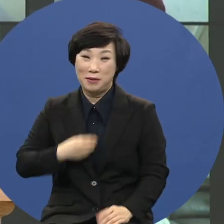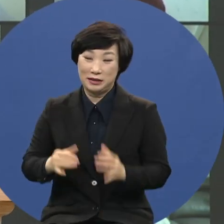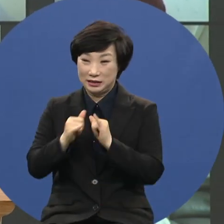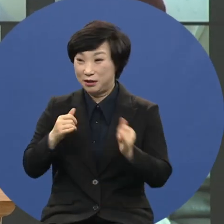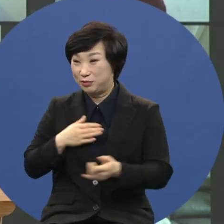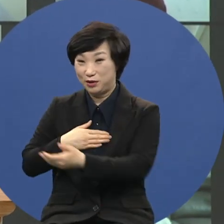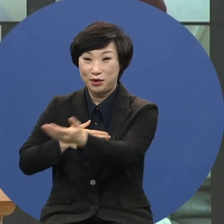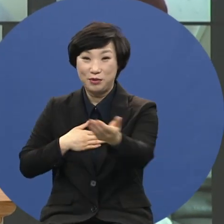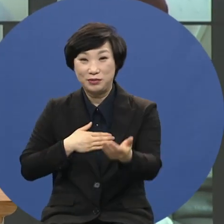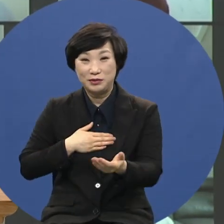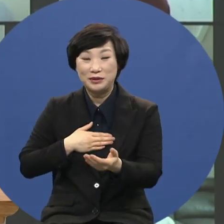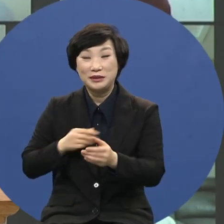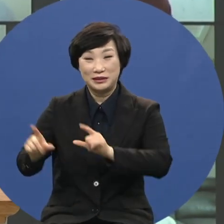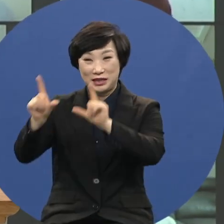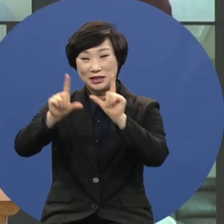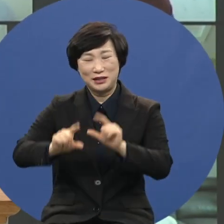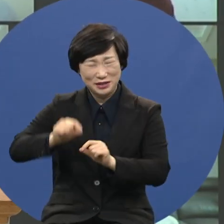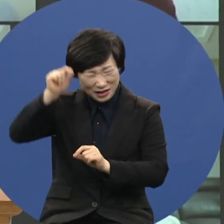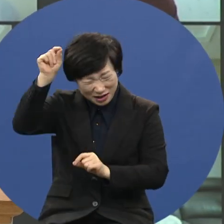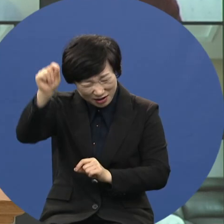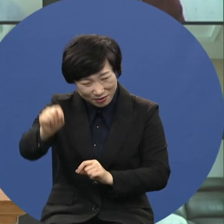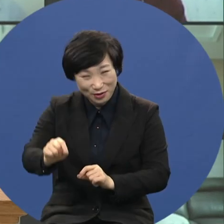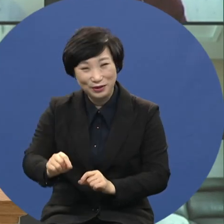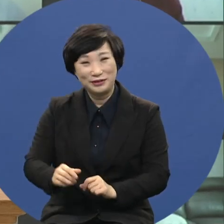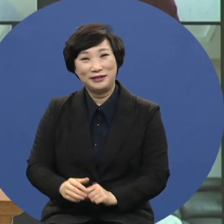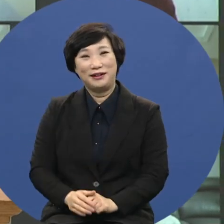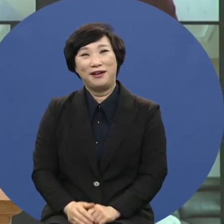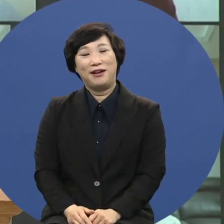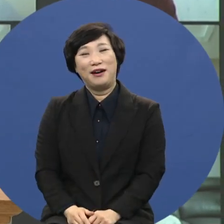마시는 자는 영원히 살리라고 하잖아.